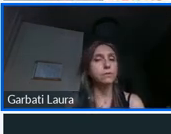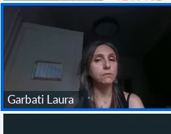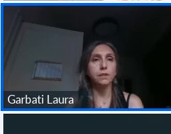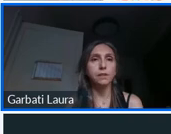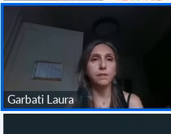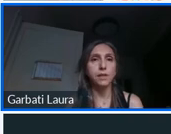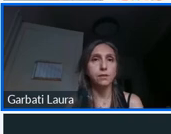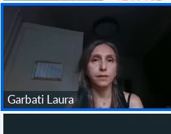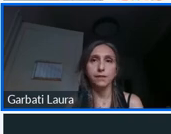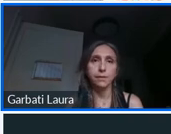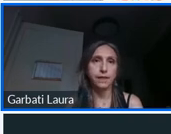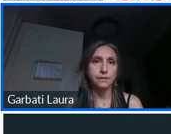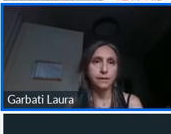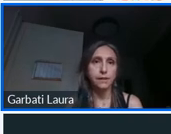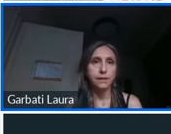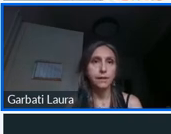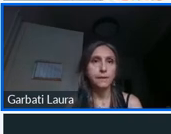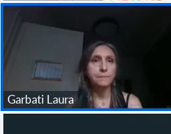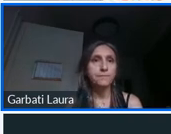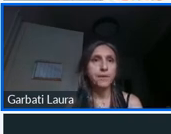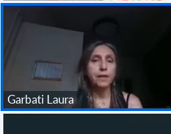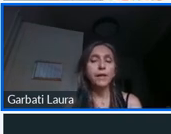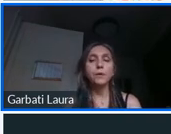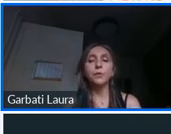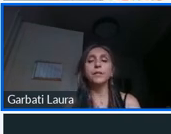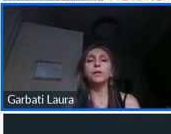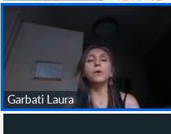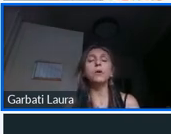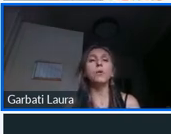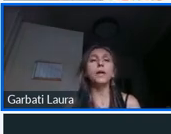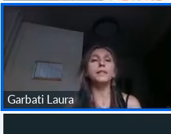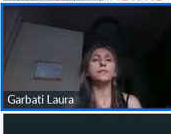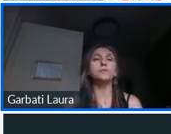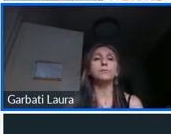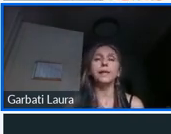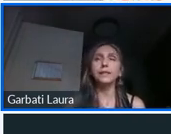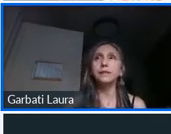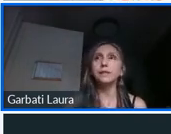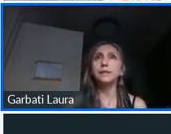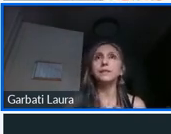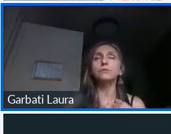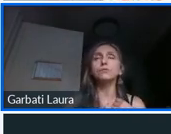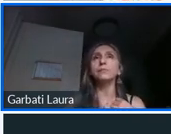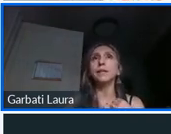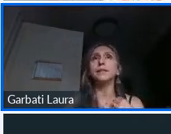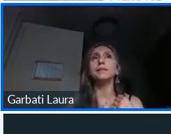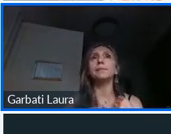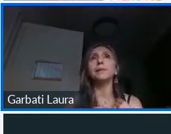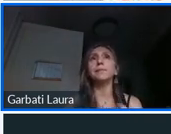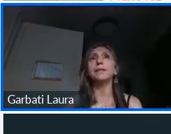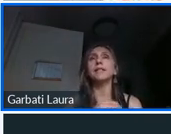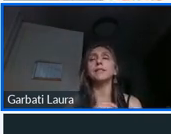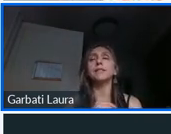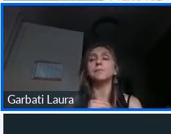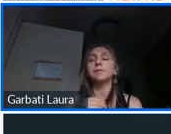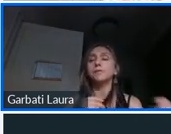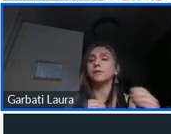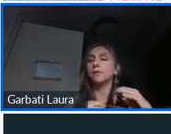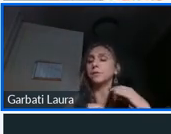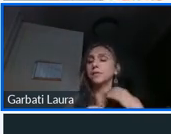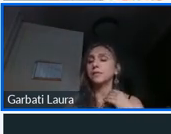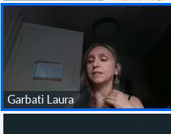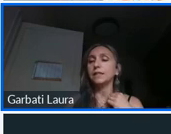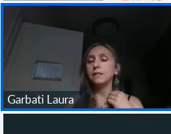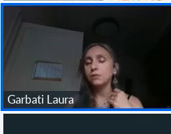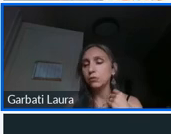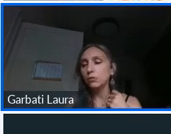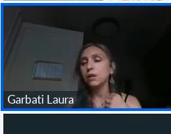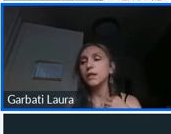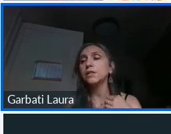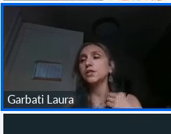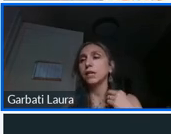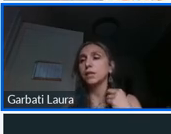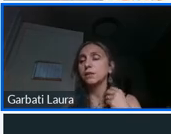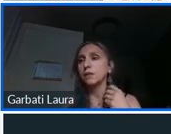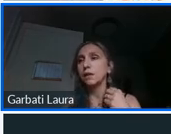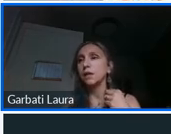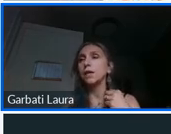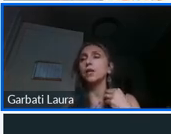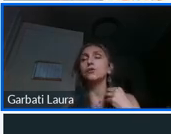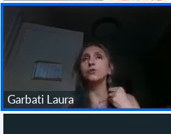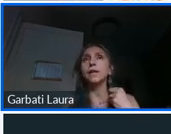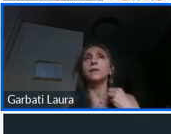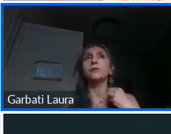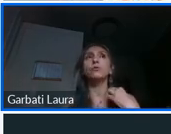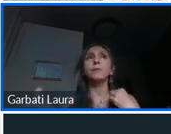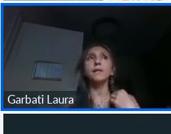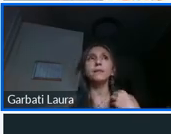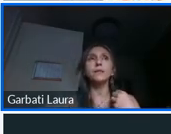amministrazione a qualunque livello è chiamata. E quindi con quali strumenti? Gli strumenti per mettere a disposizione questi dati sono le